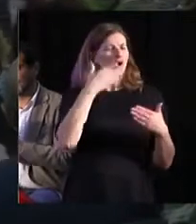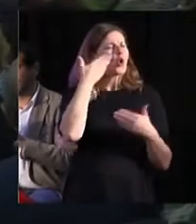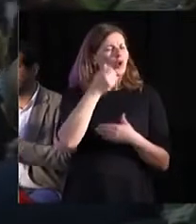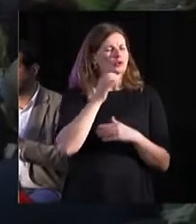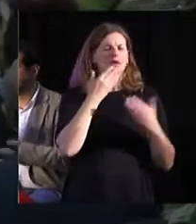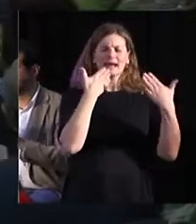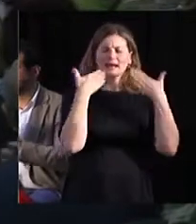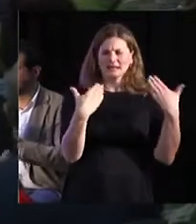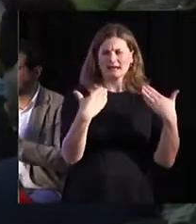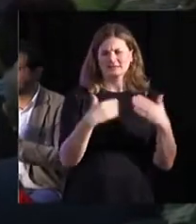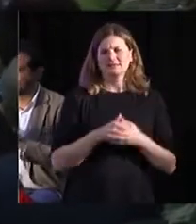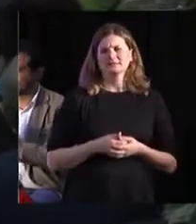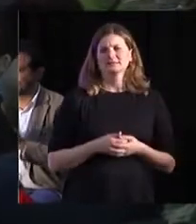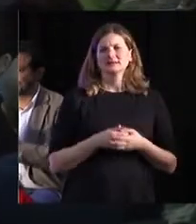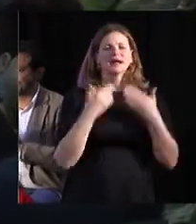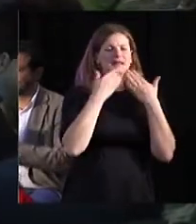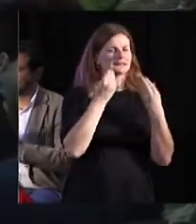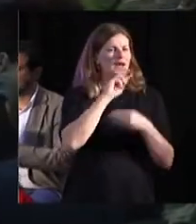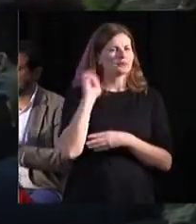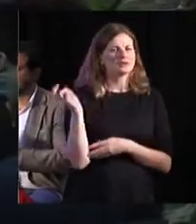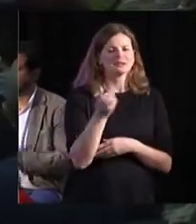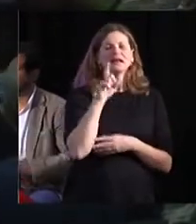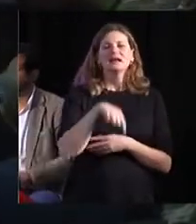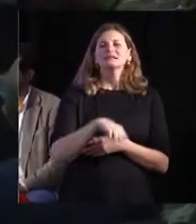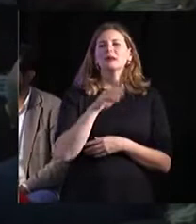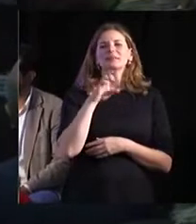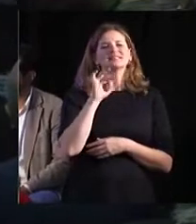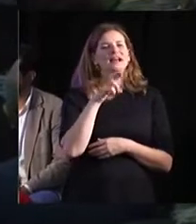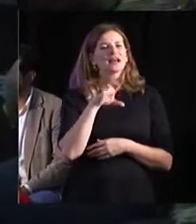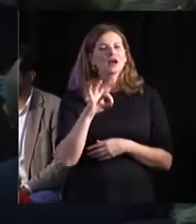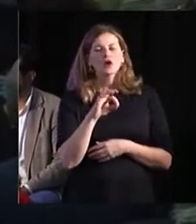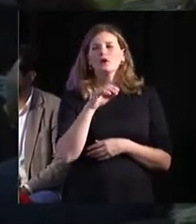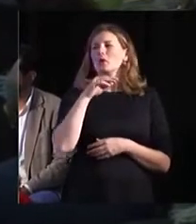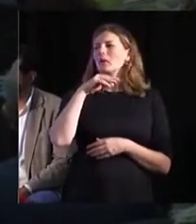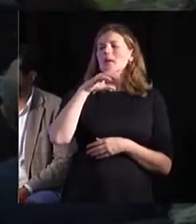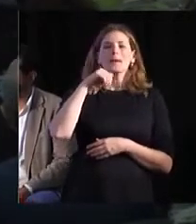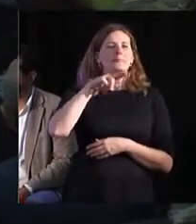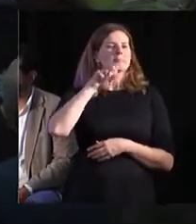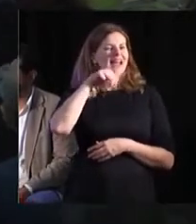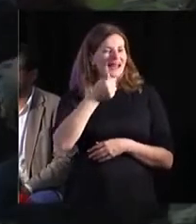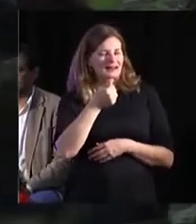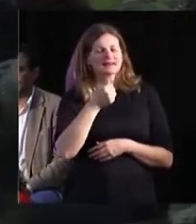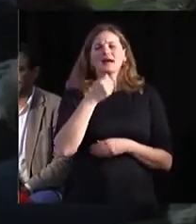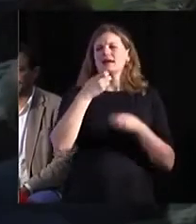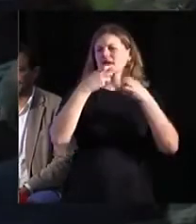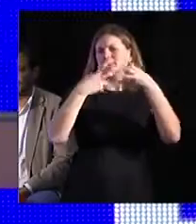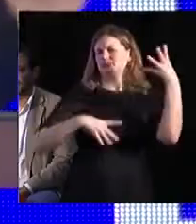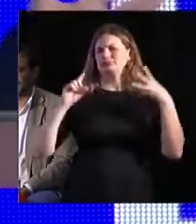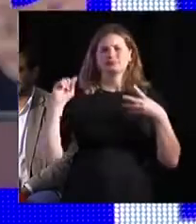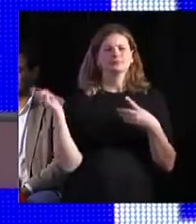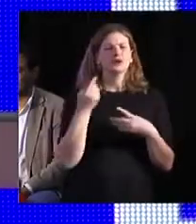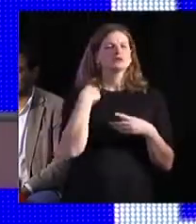Gràcies Gerardo Pissarello i Joan Mena, i tota la gent,